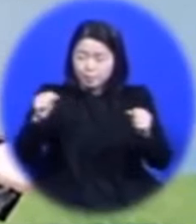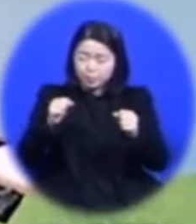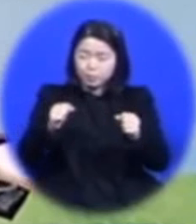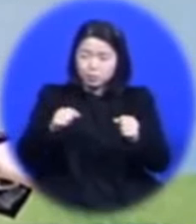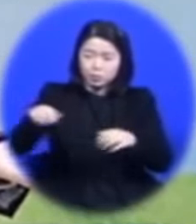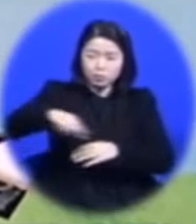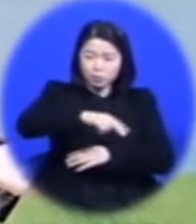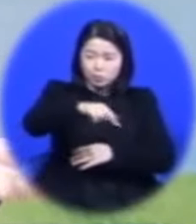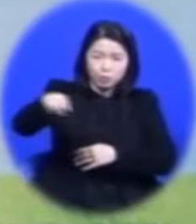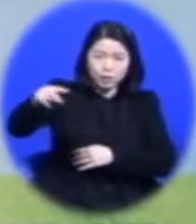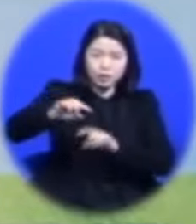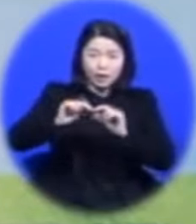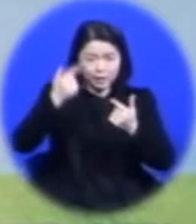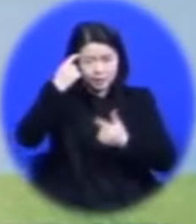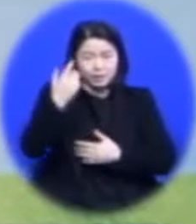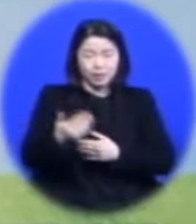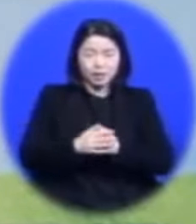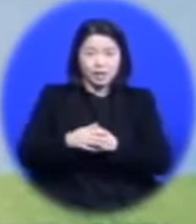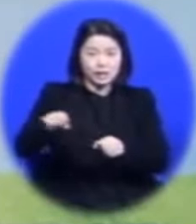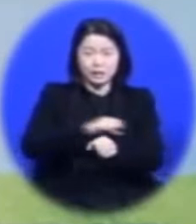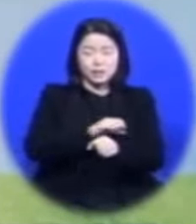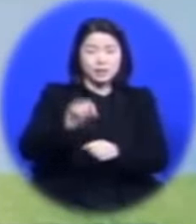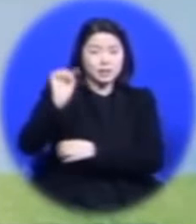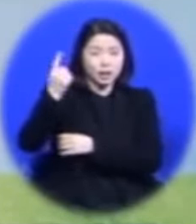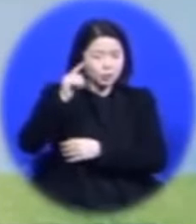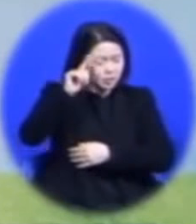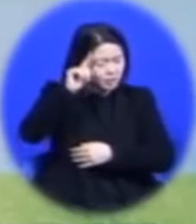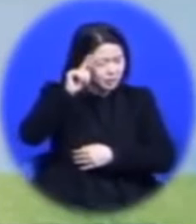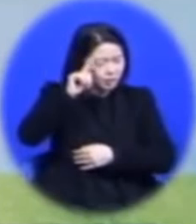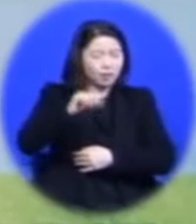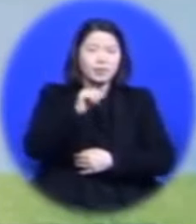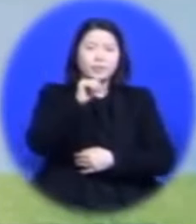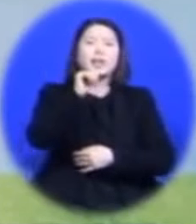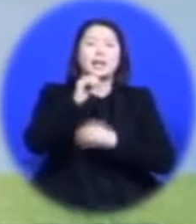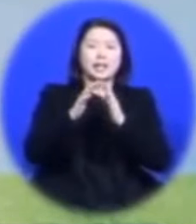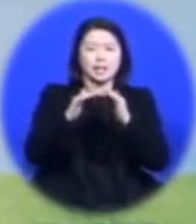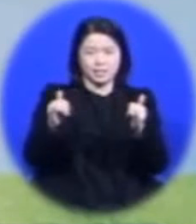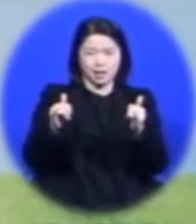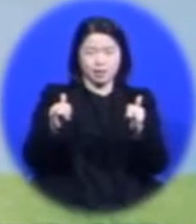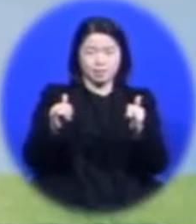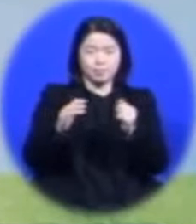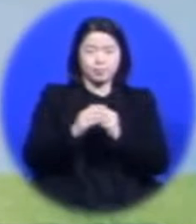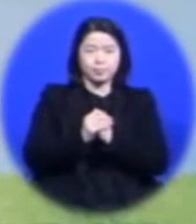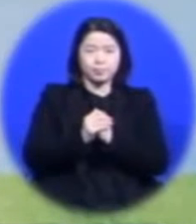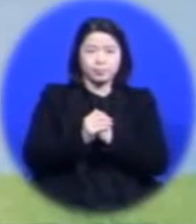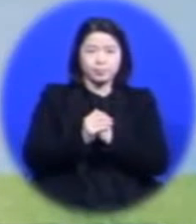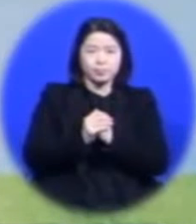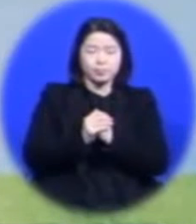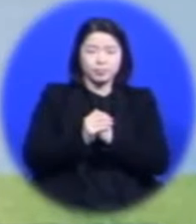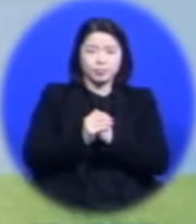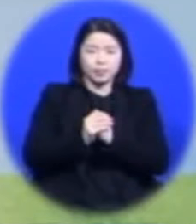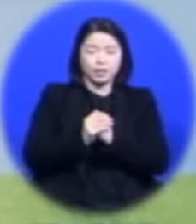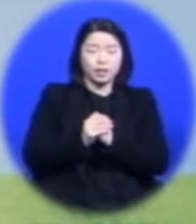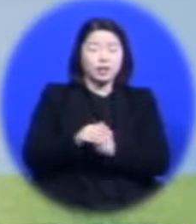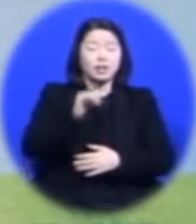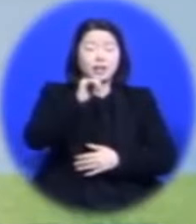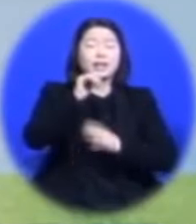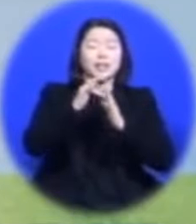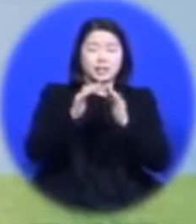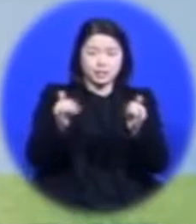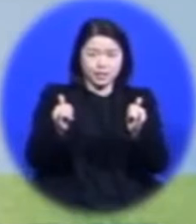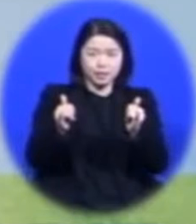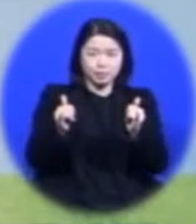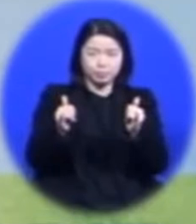건 아닐까 특히 다윗의 신경을 쓴 것은 가난한 사람들입니다 가난한 사람들